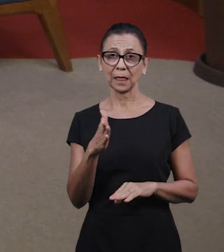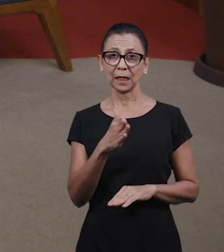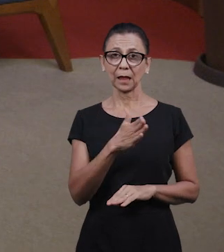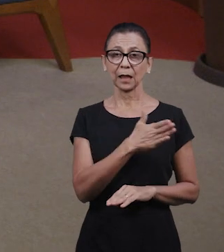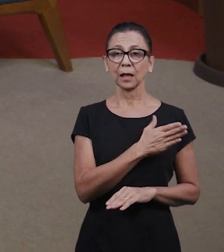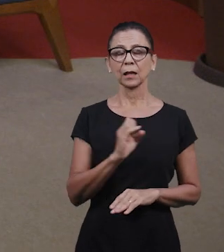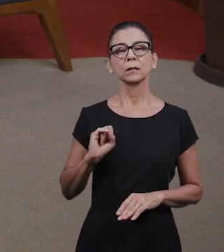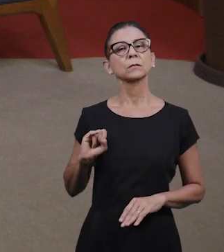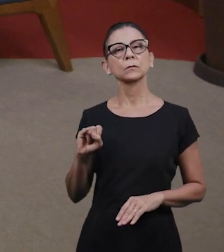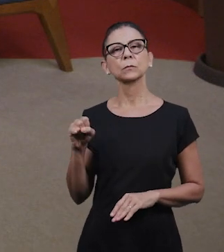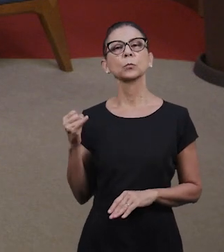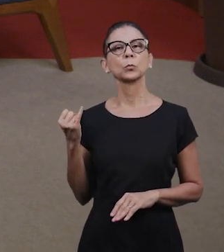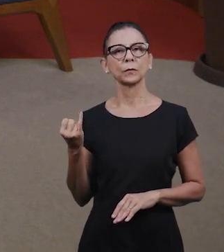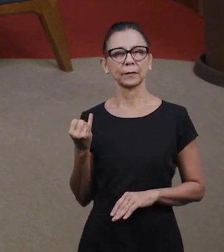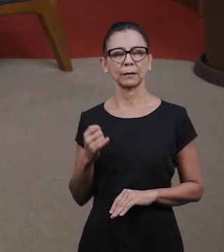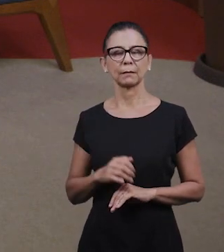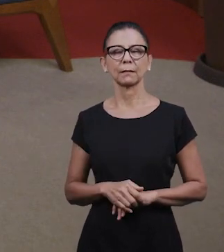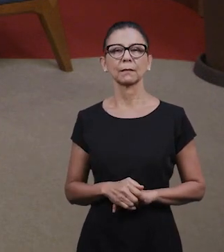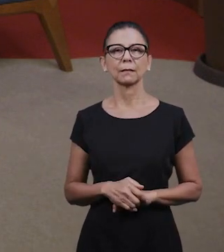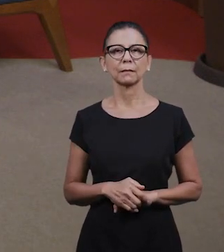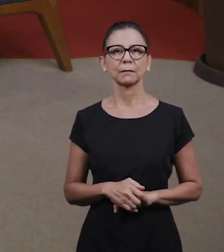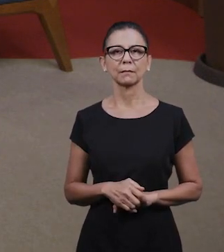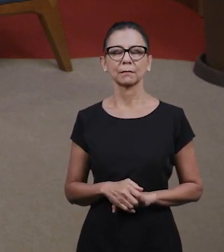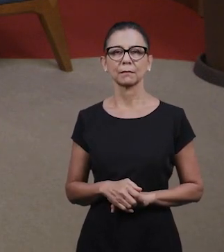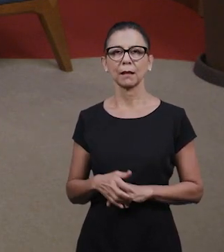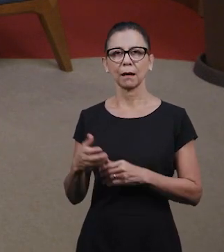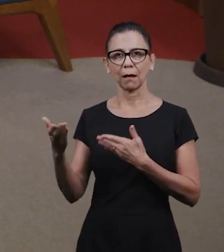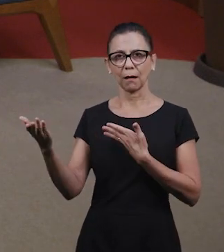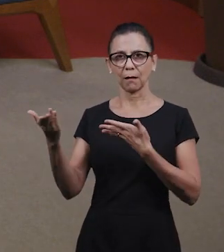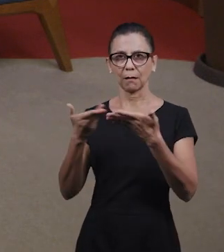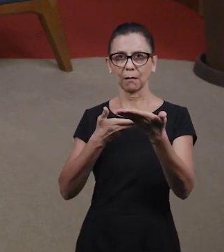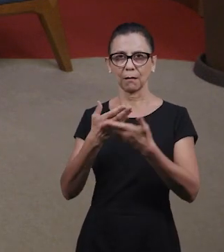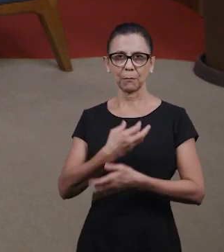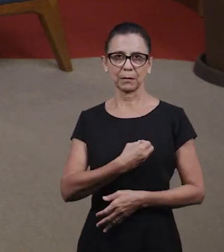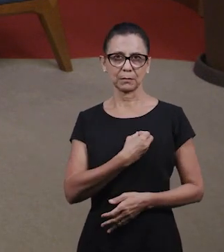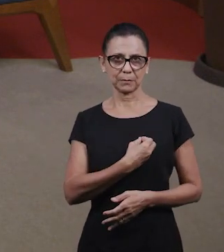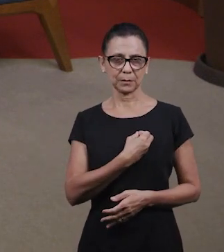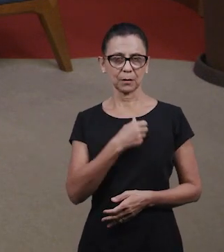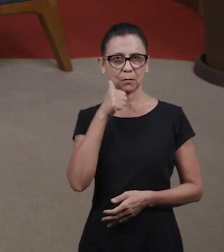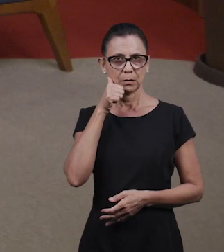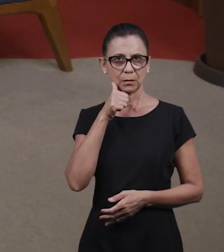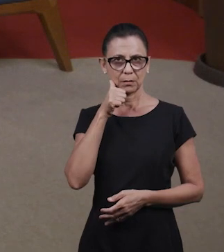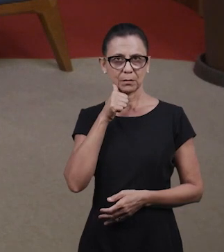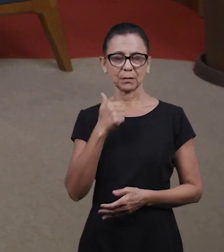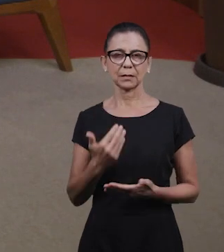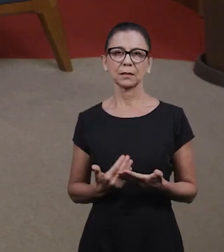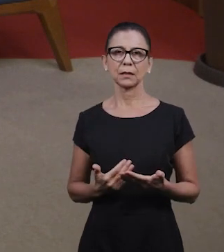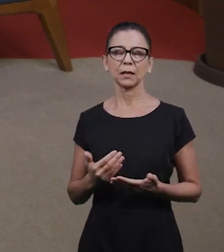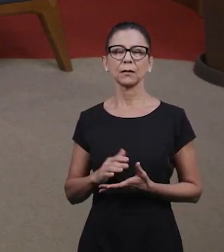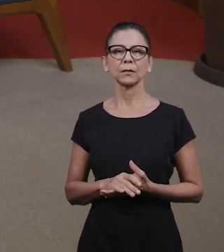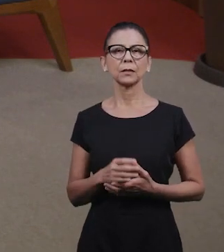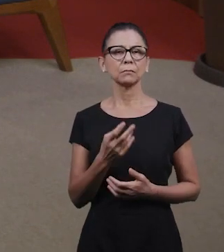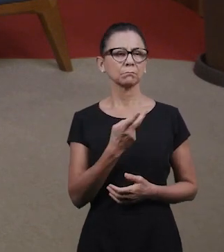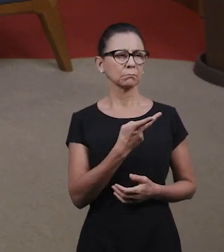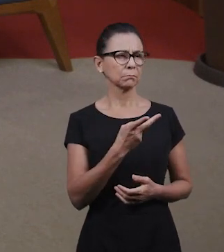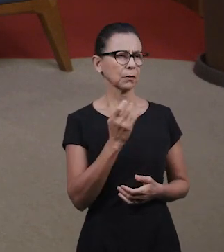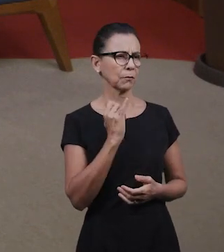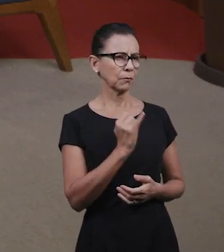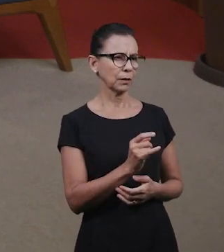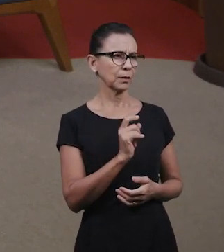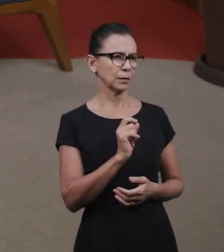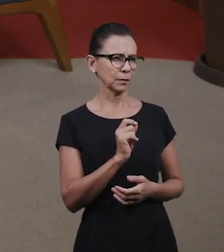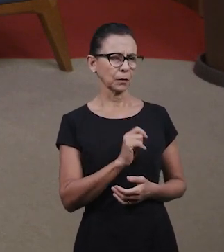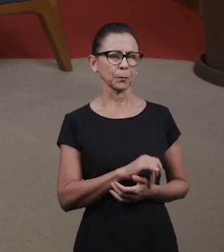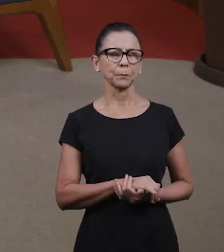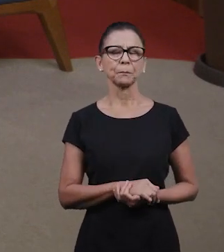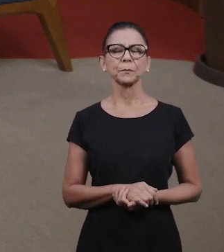de Dublin, en Irlande. Je veux profiter ici, la contribution que la sœur nous a envoyée, sa participation, pour parler un peu au